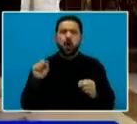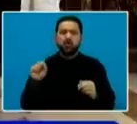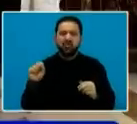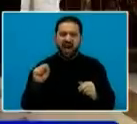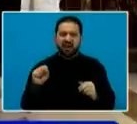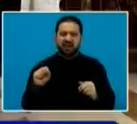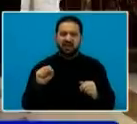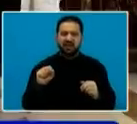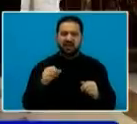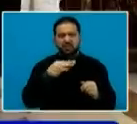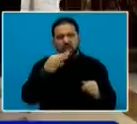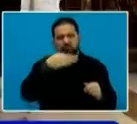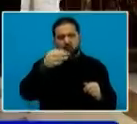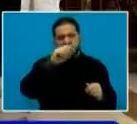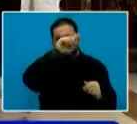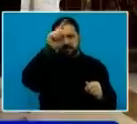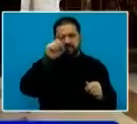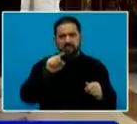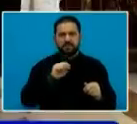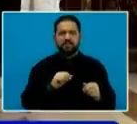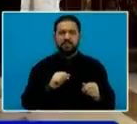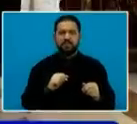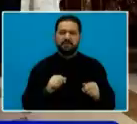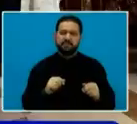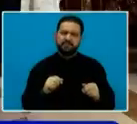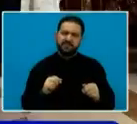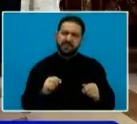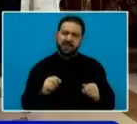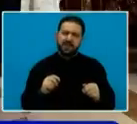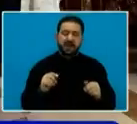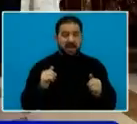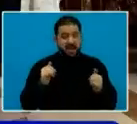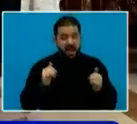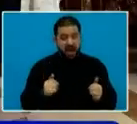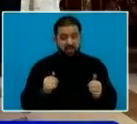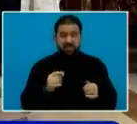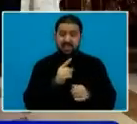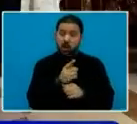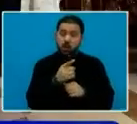controversate? Chestiunile acestea, iarăși, trebuie privite